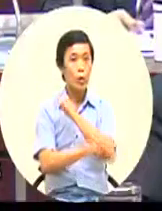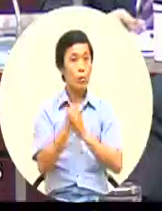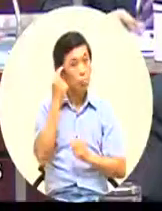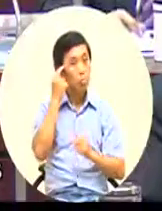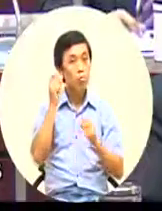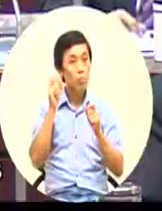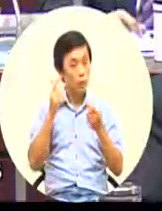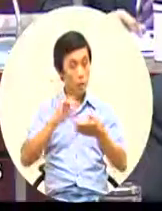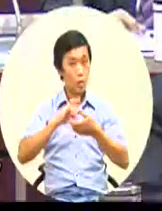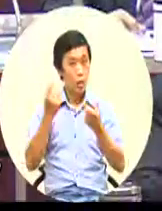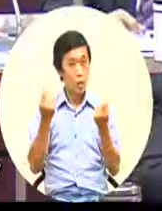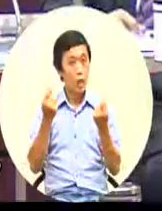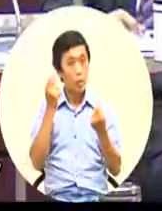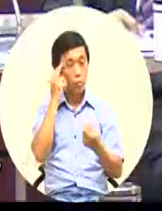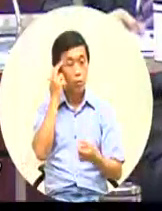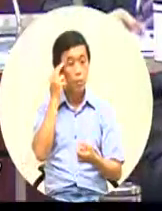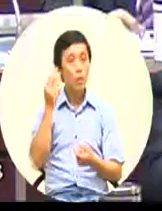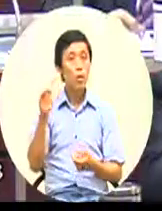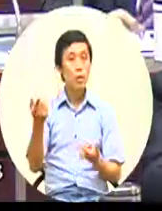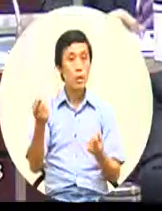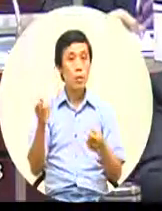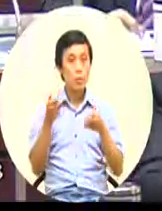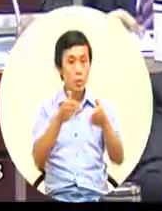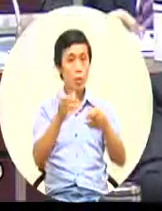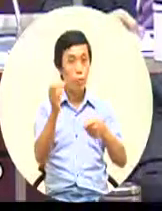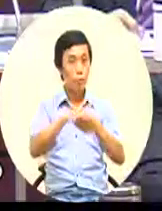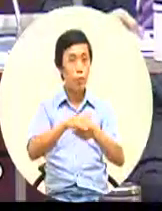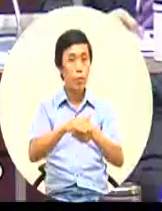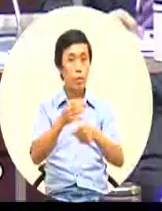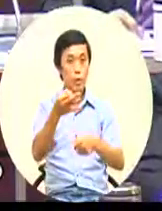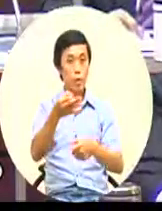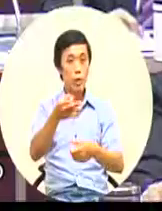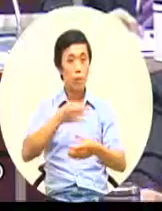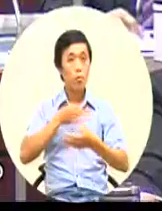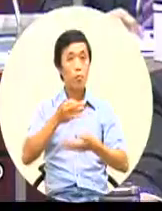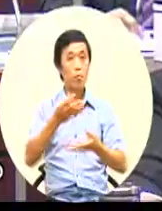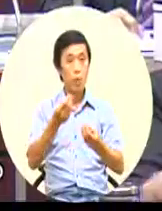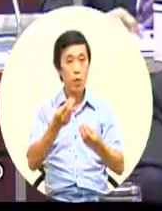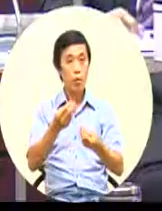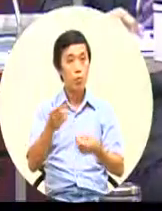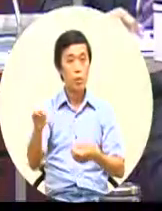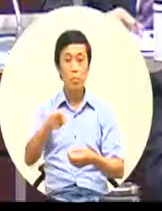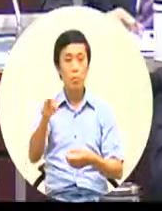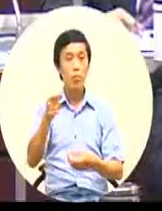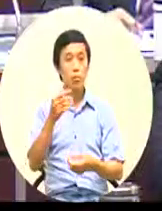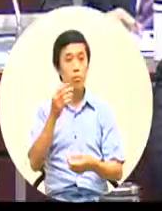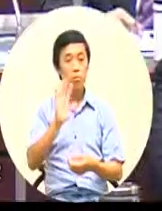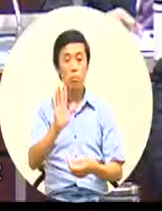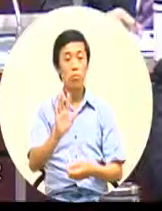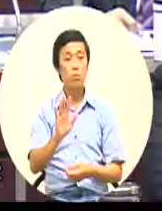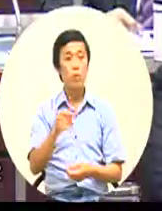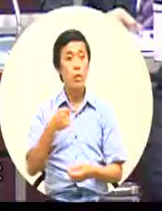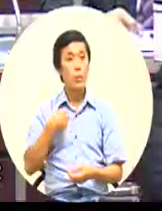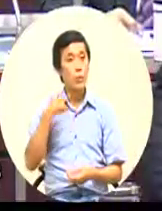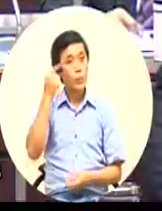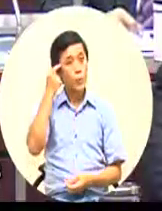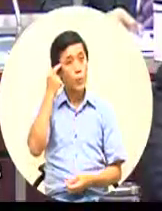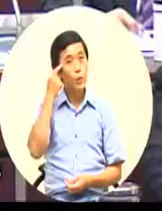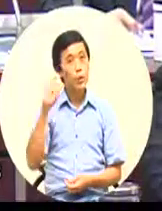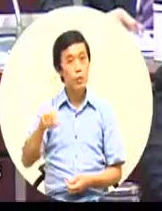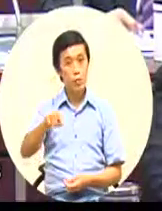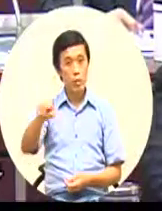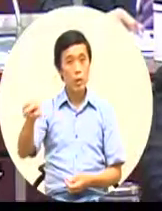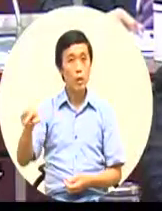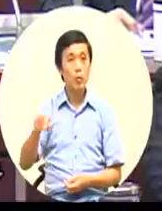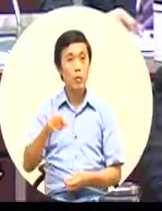没去领那些补偿费，不，那些补偿费给人不收，到这个部分 我会觉得他们确